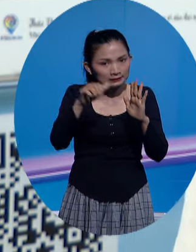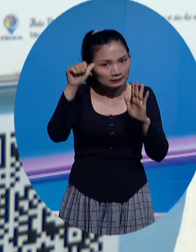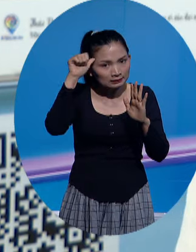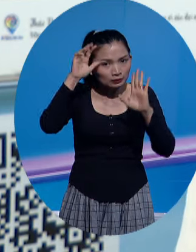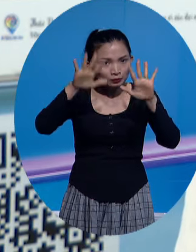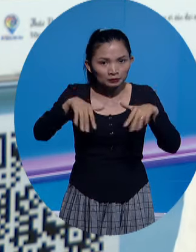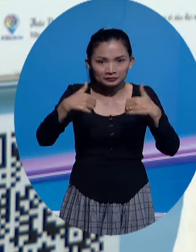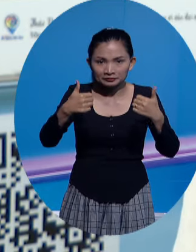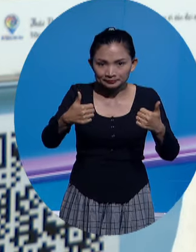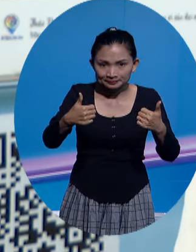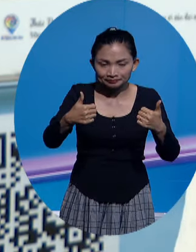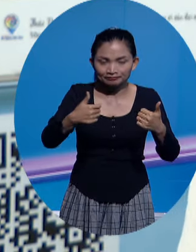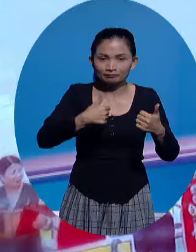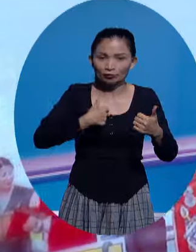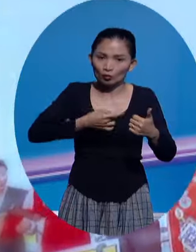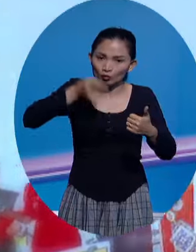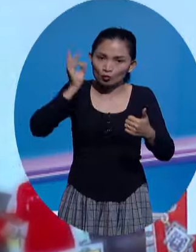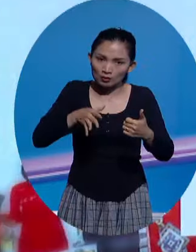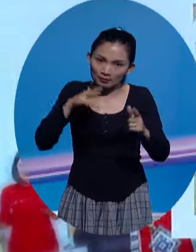nghĩa, nên là tôi quyết định đồng hành.